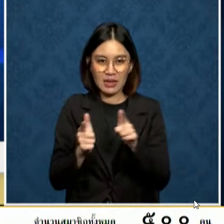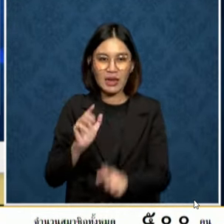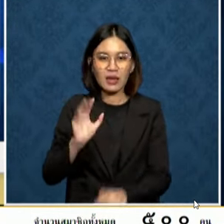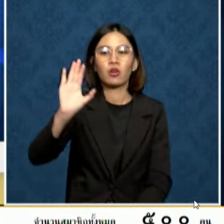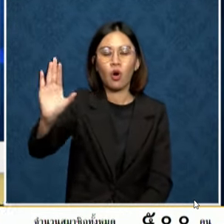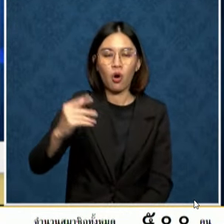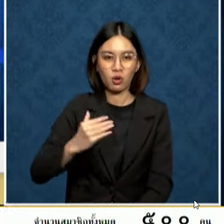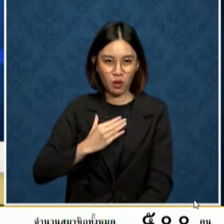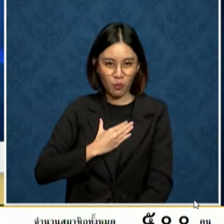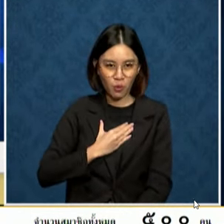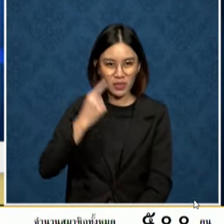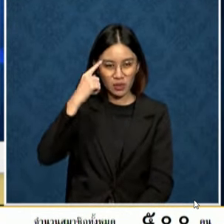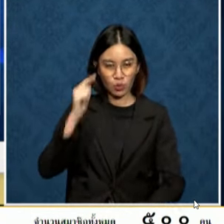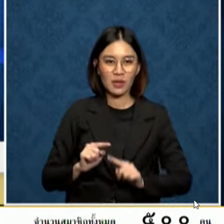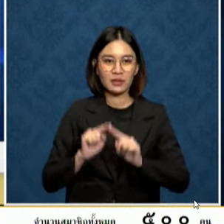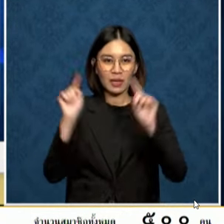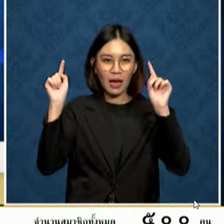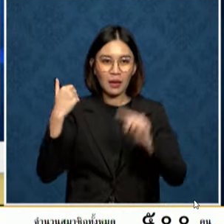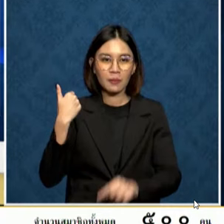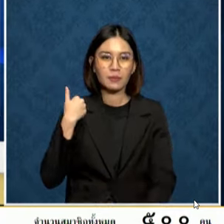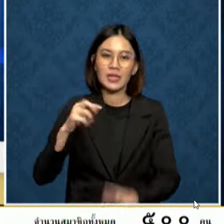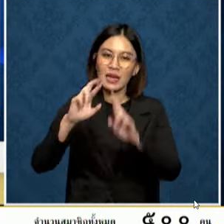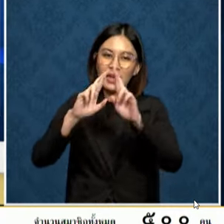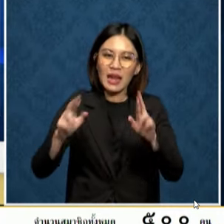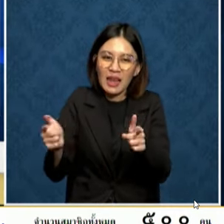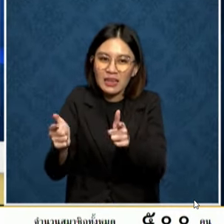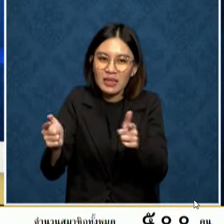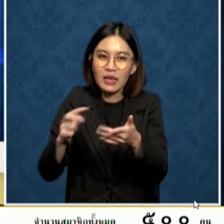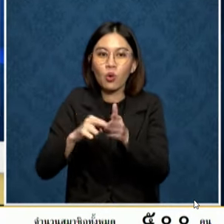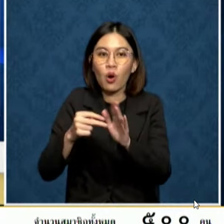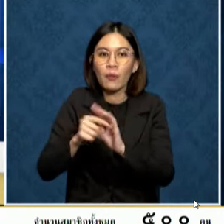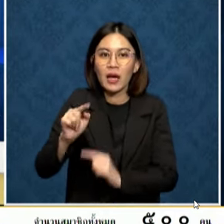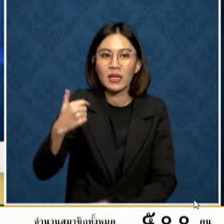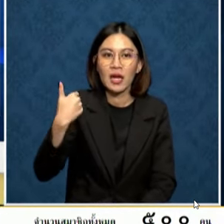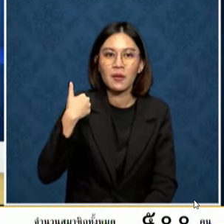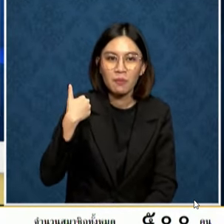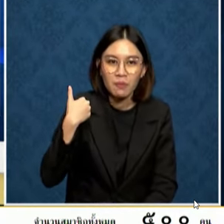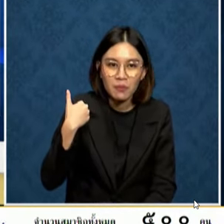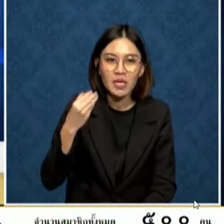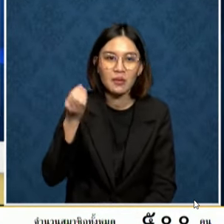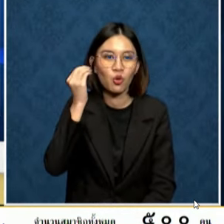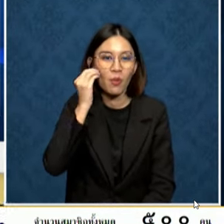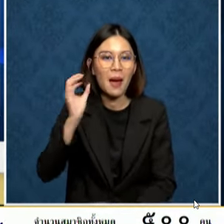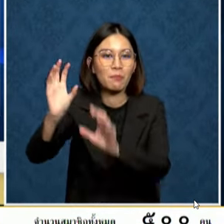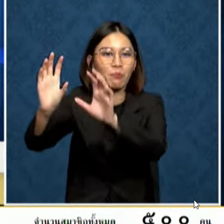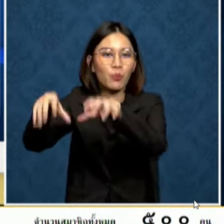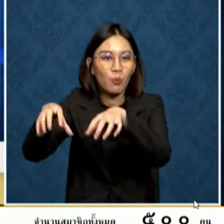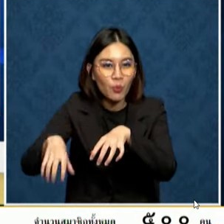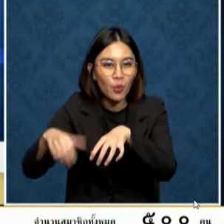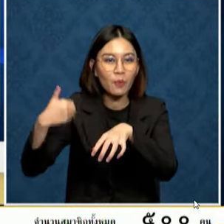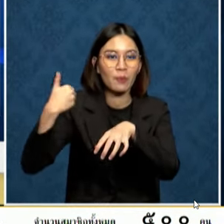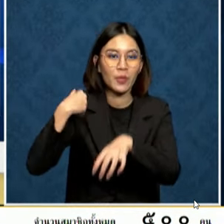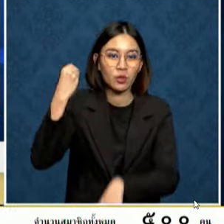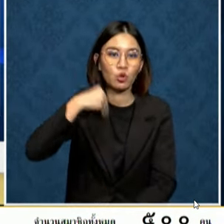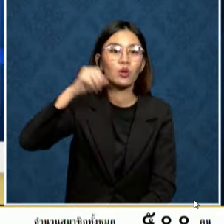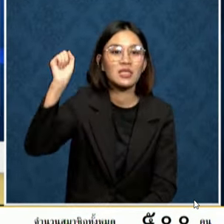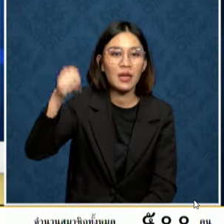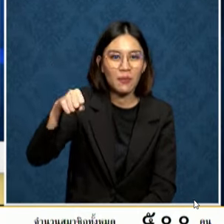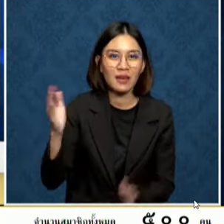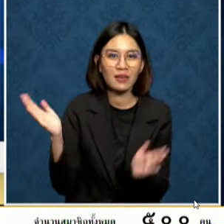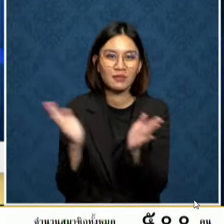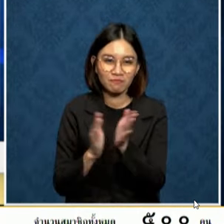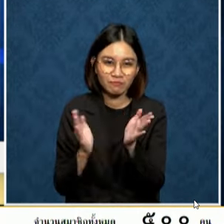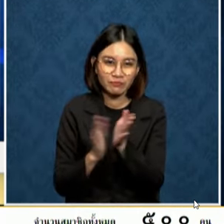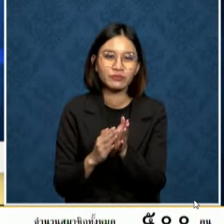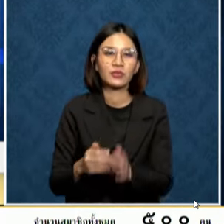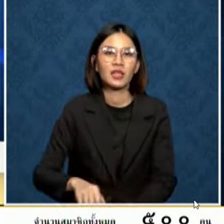กับผม ของไมเหอนกเพระร้านค้าของท่านเลกๆคือมีทุกหมู่บ้านใช่ไใช่ใช่ตบมหนึคร